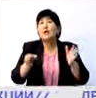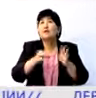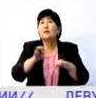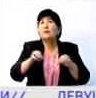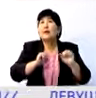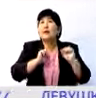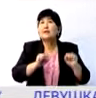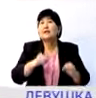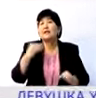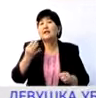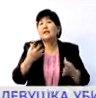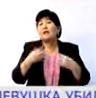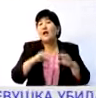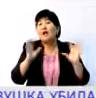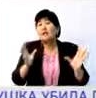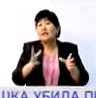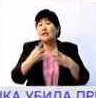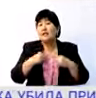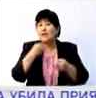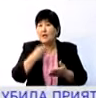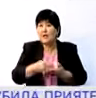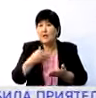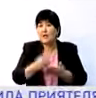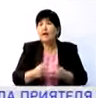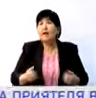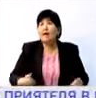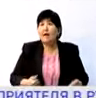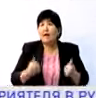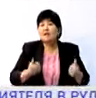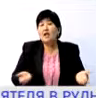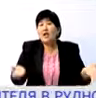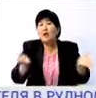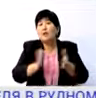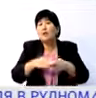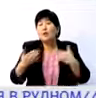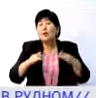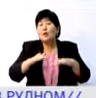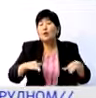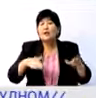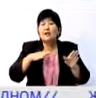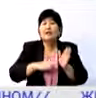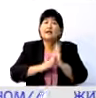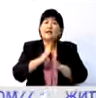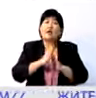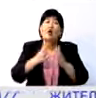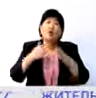– защита интересов семьи, сохранение семейных ценностей, стремление к примирению сторон, чтобы дети росли в полных